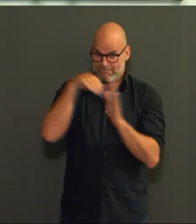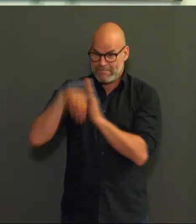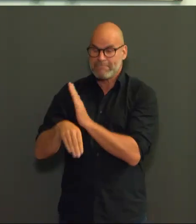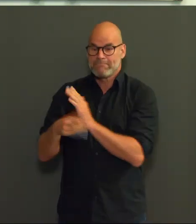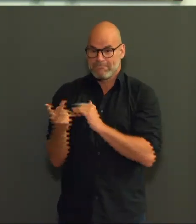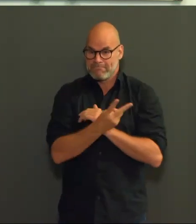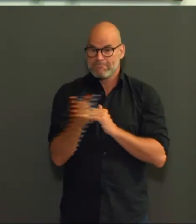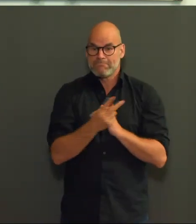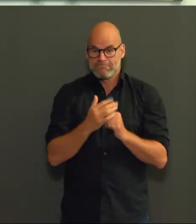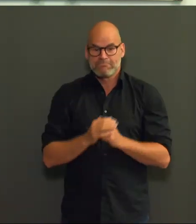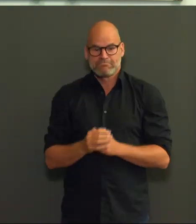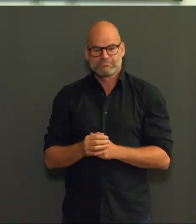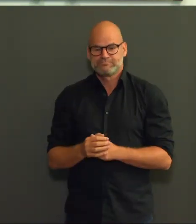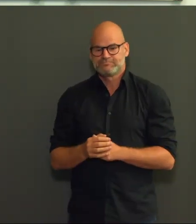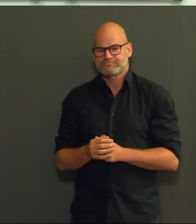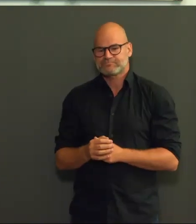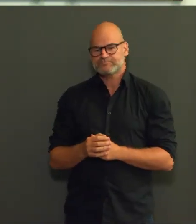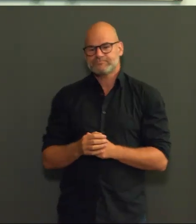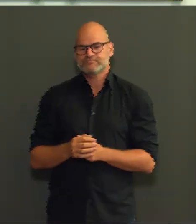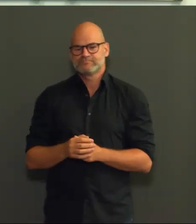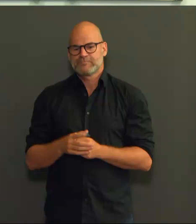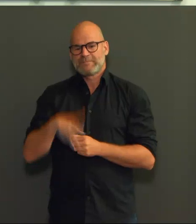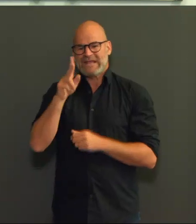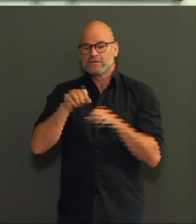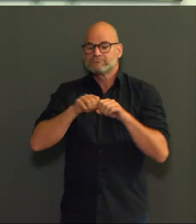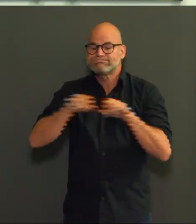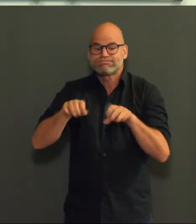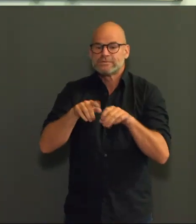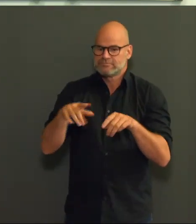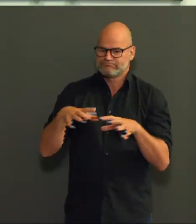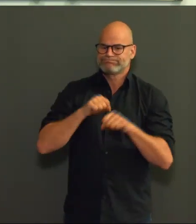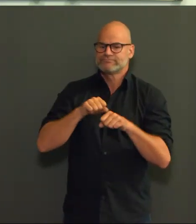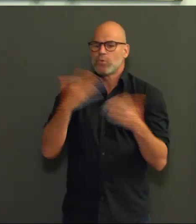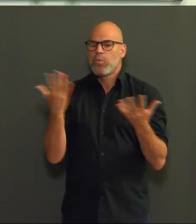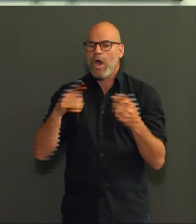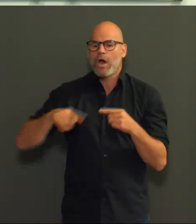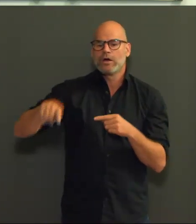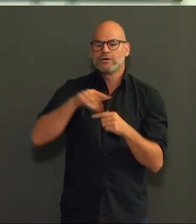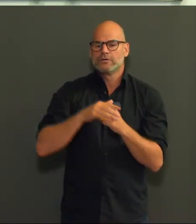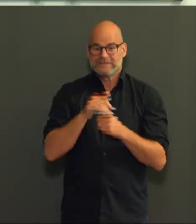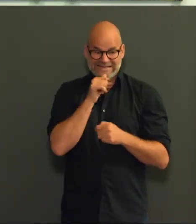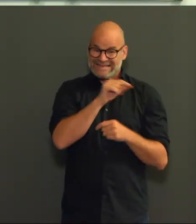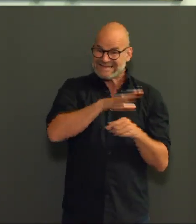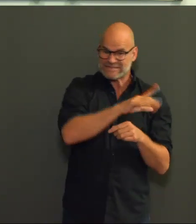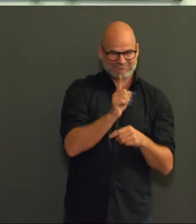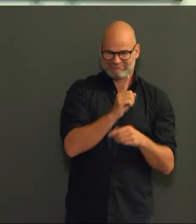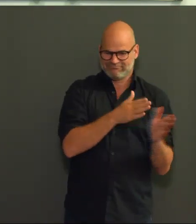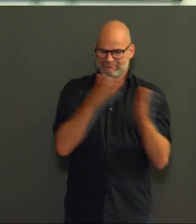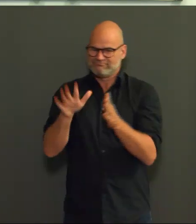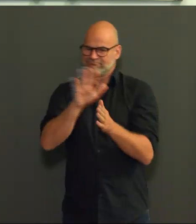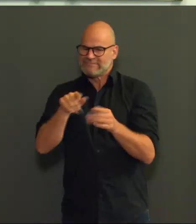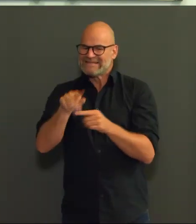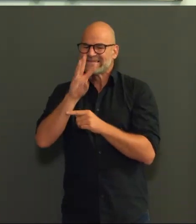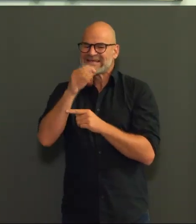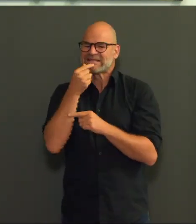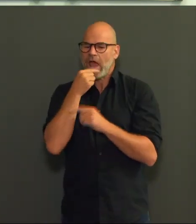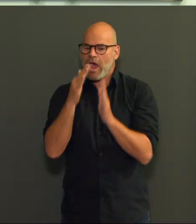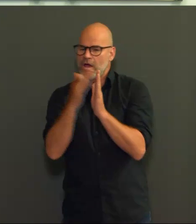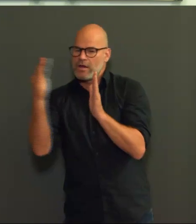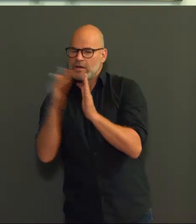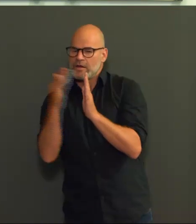Het hoogste aantal nieuwe besmettingen zien we daardoor niet meer bij de tieners, maar wel bij de 30ers.